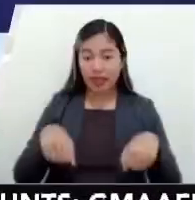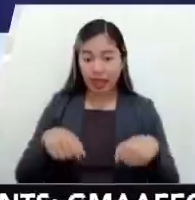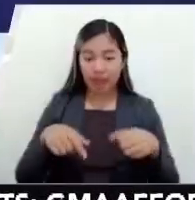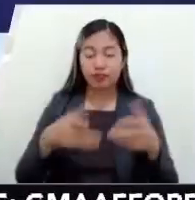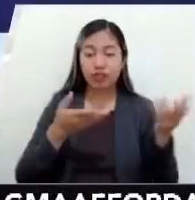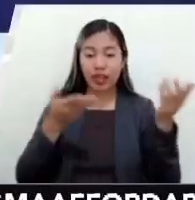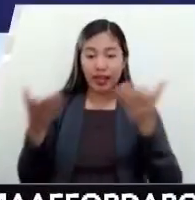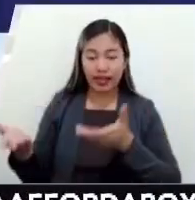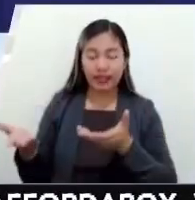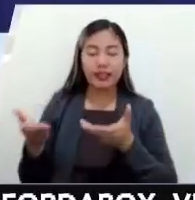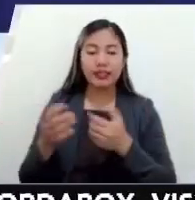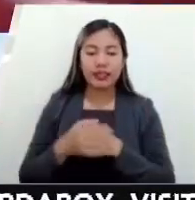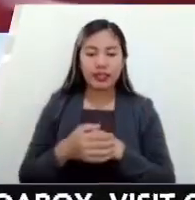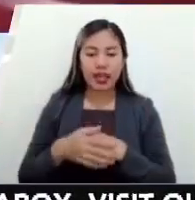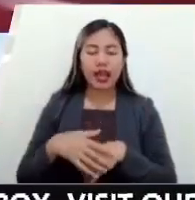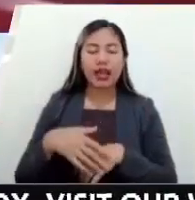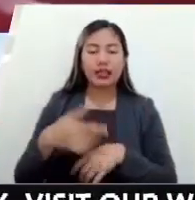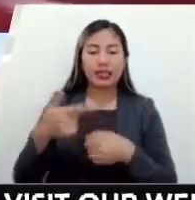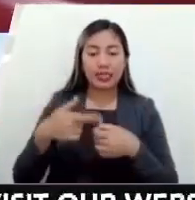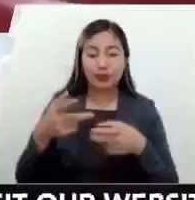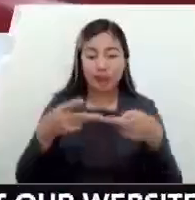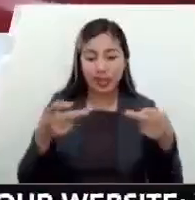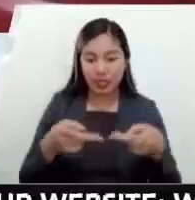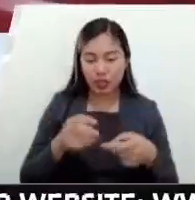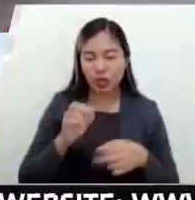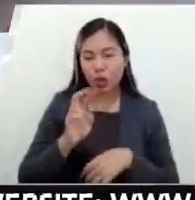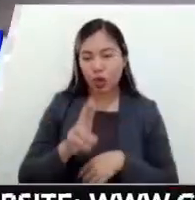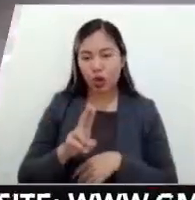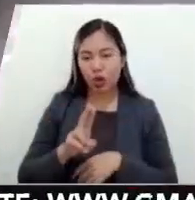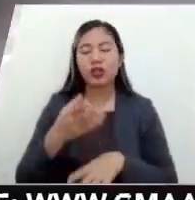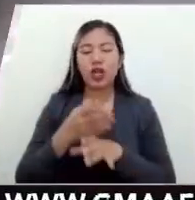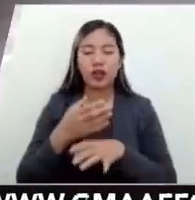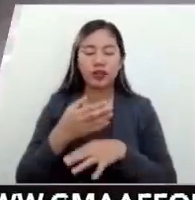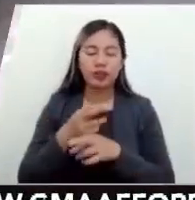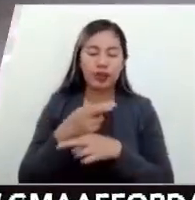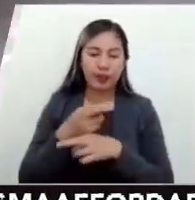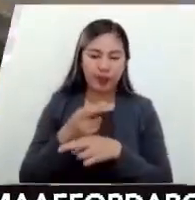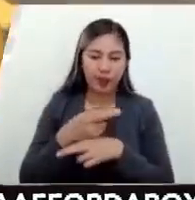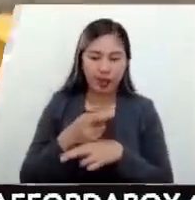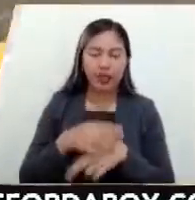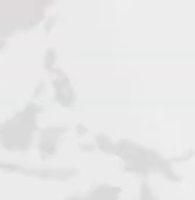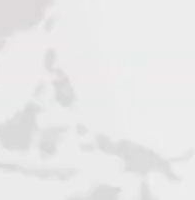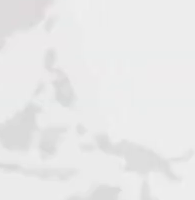mapatutupad ito sa susunod na taon ayon kay MMDA Chairman Romando Artes.